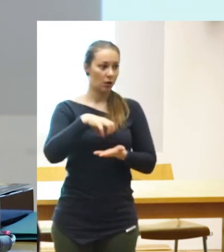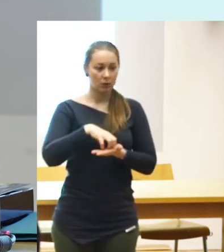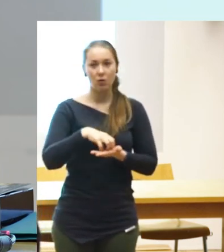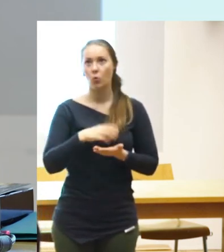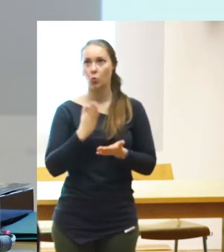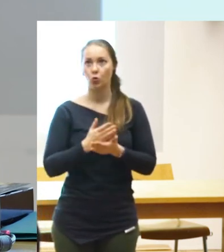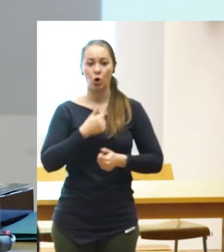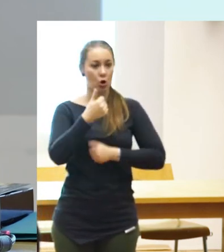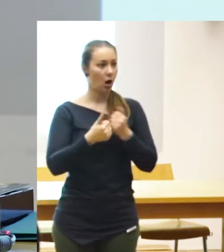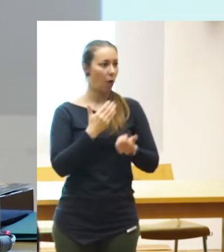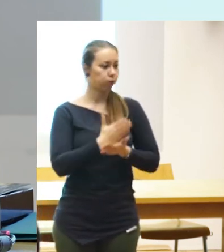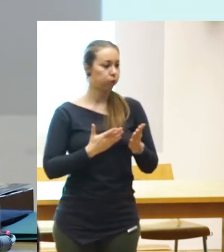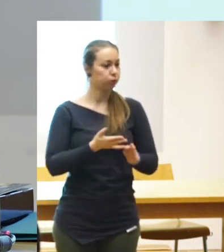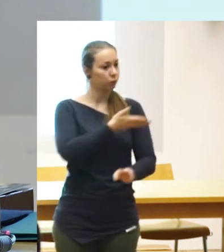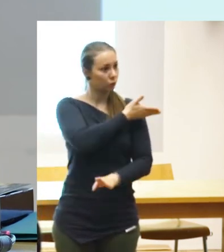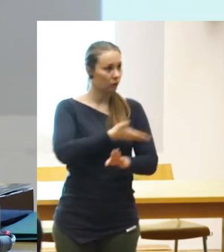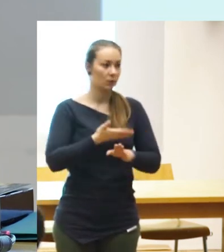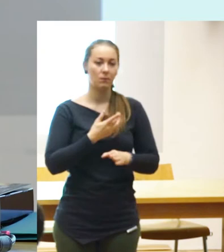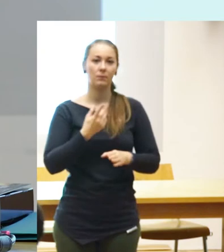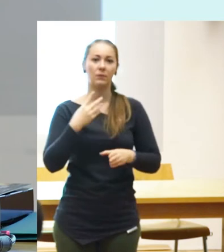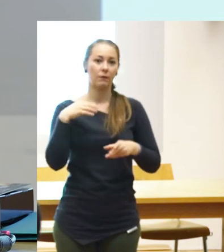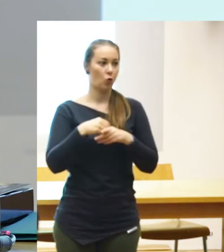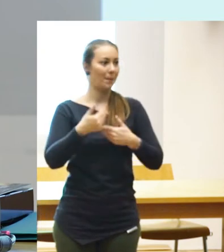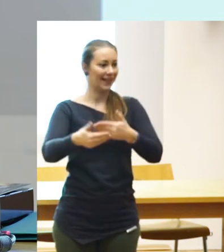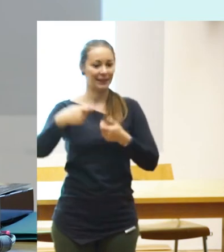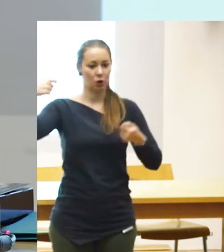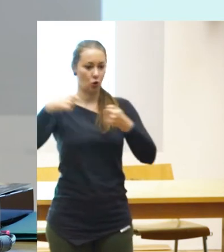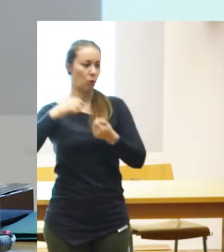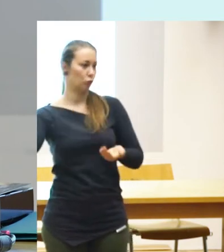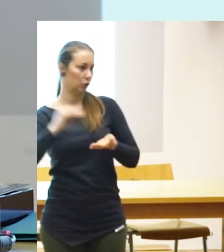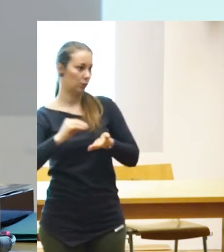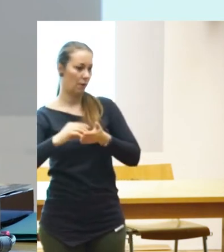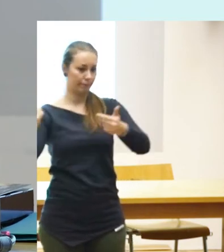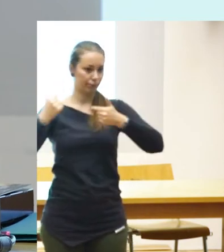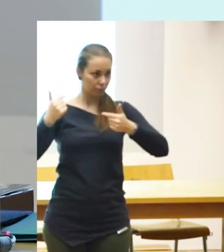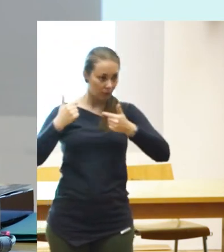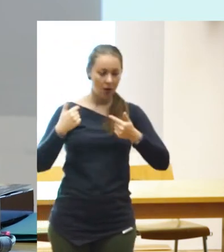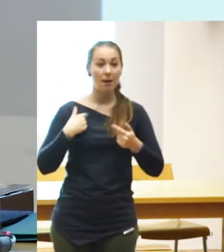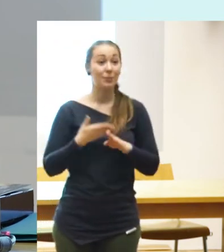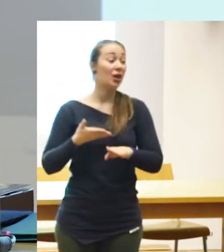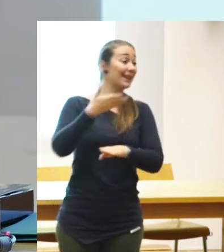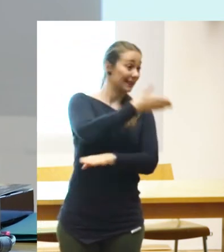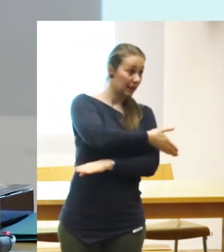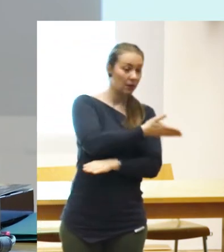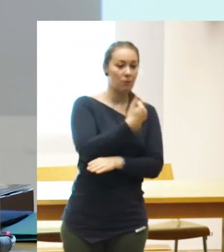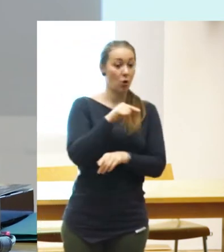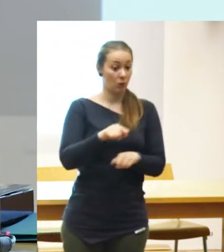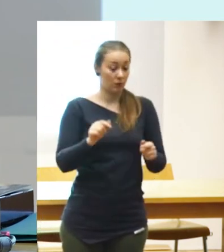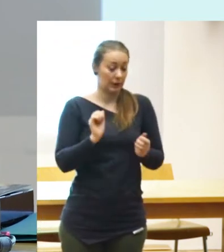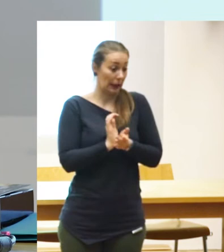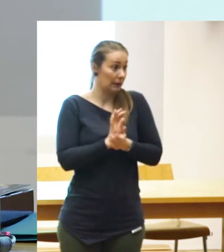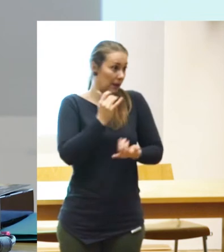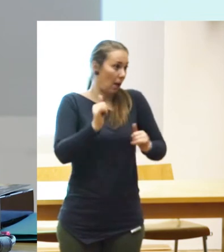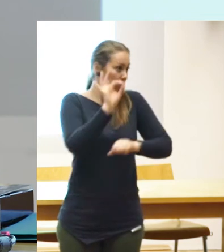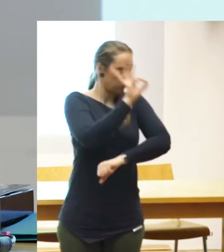půl ve formátu příspěvku organizace města. Předtím vlastně existoval tenhle ten projekt na